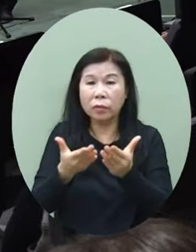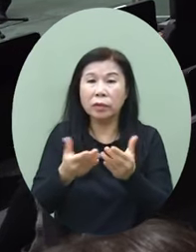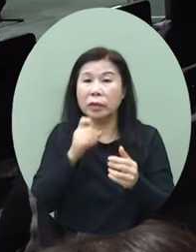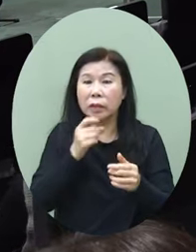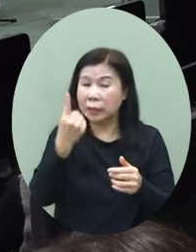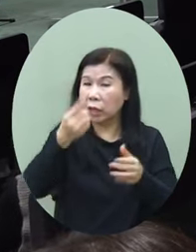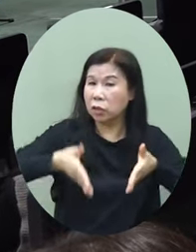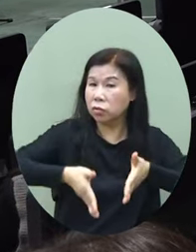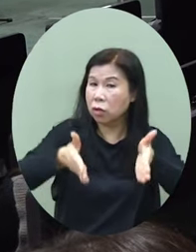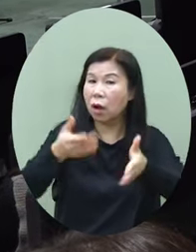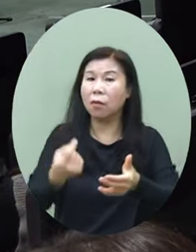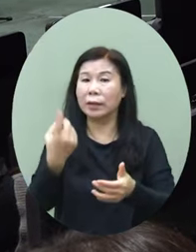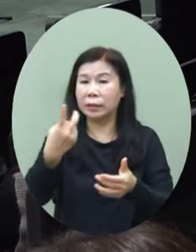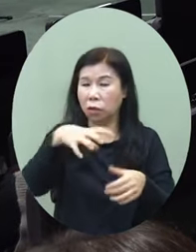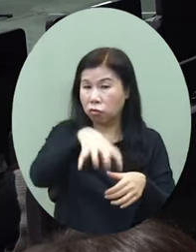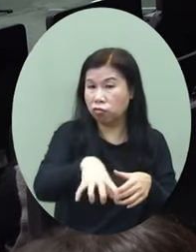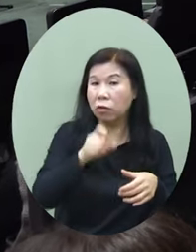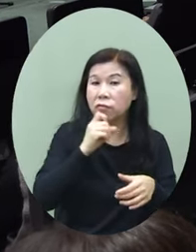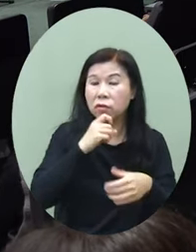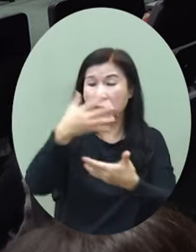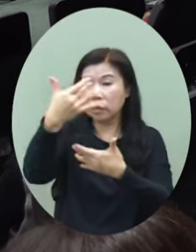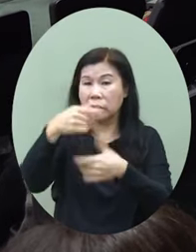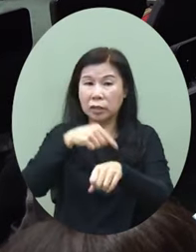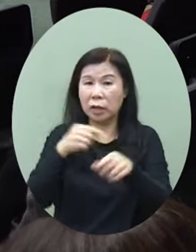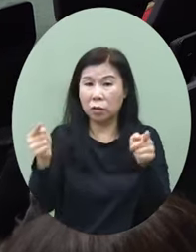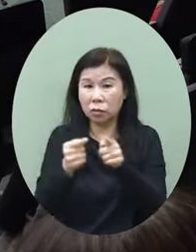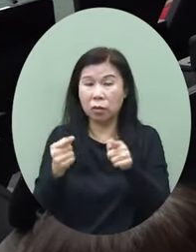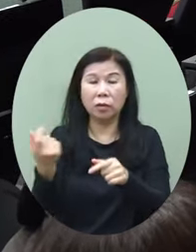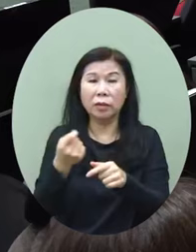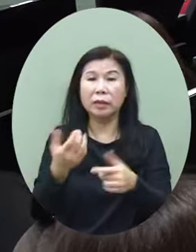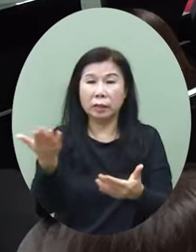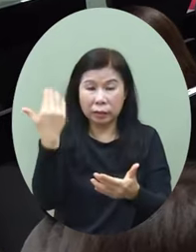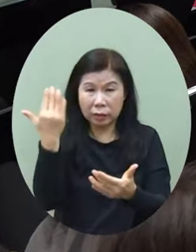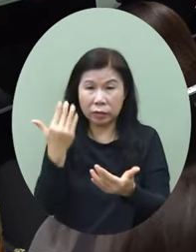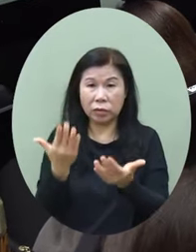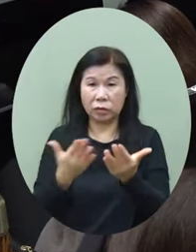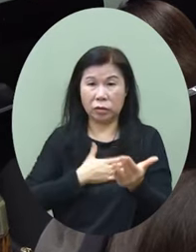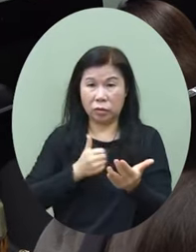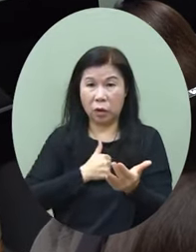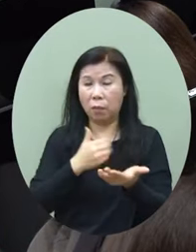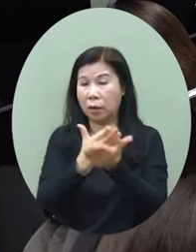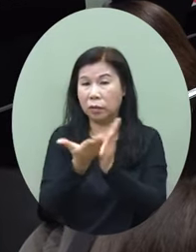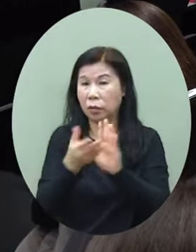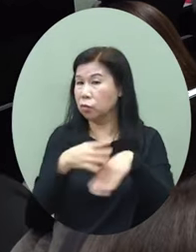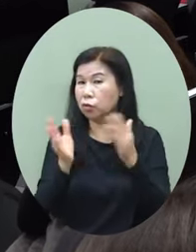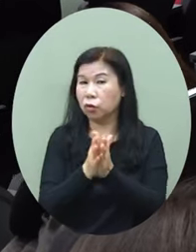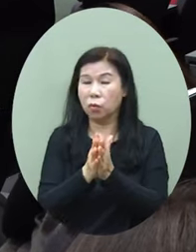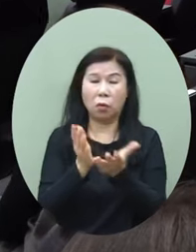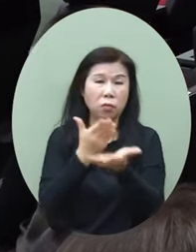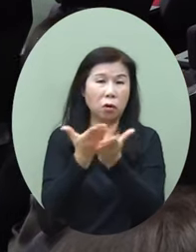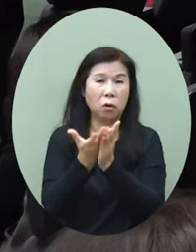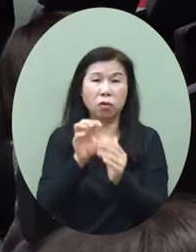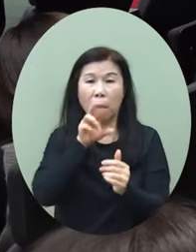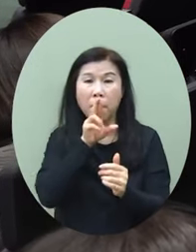時間會短暫會期間會保可否會有時期間第二,你认是时间要认识,